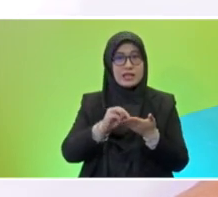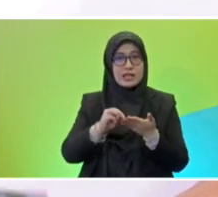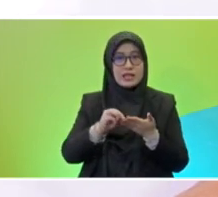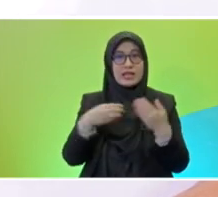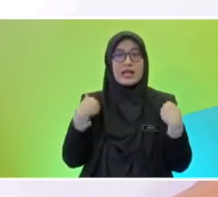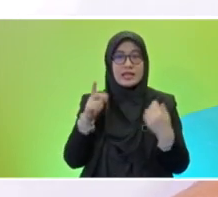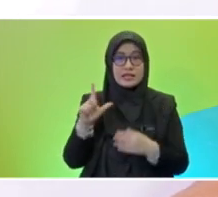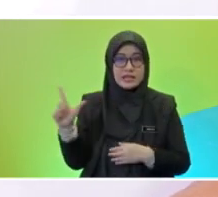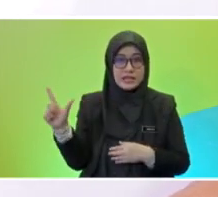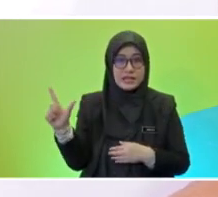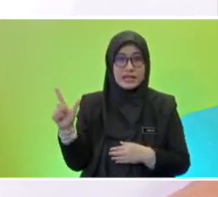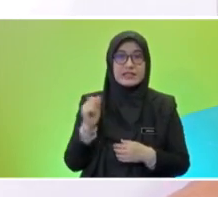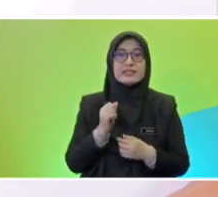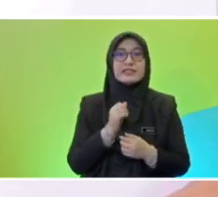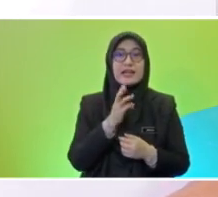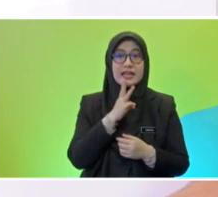menyucikan